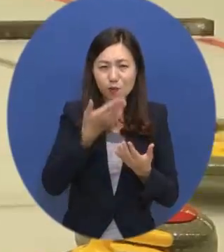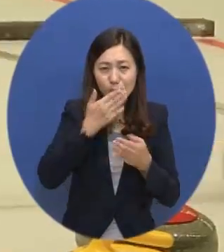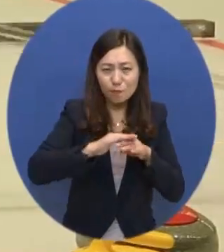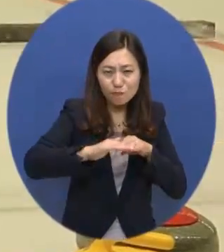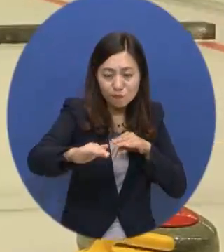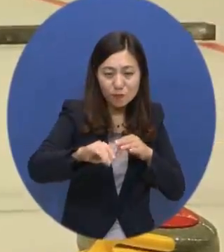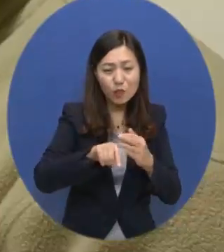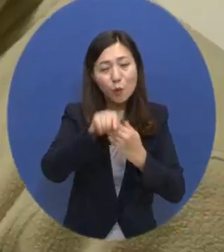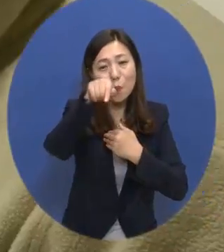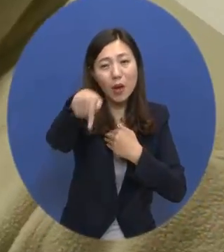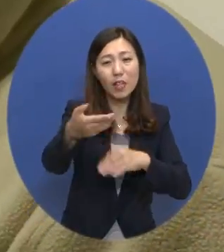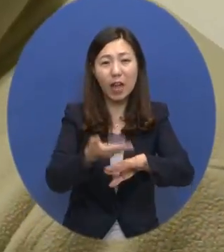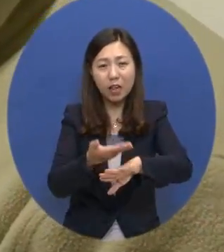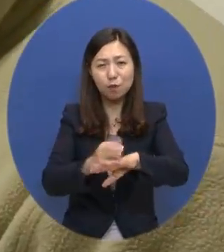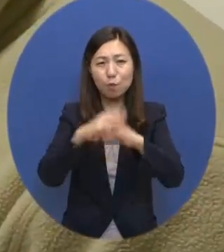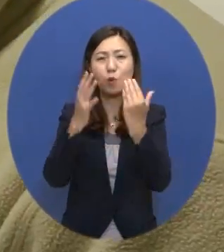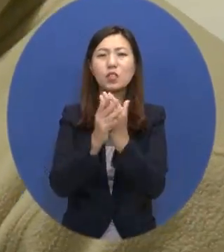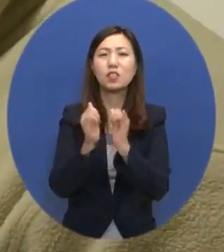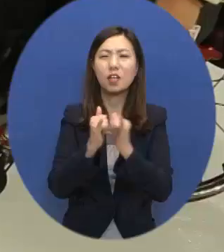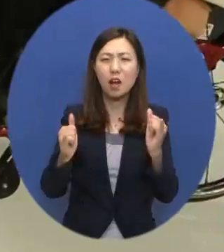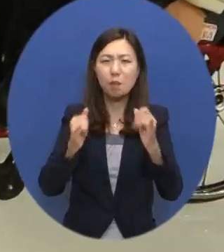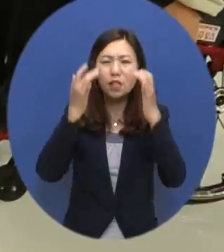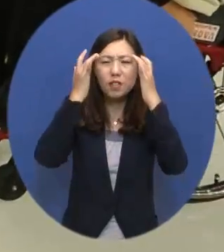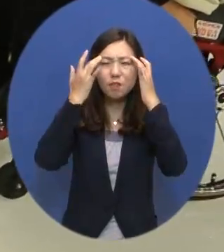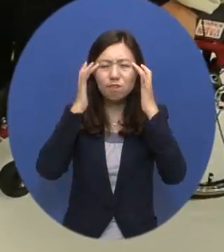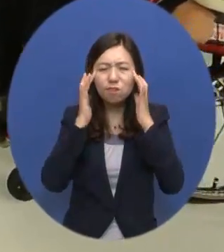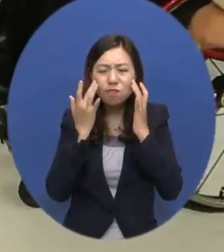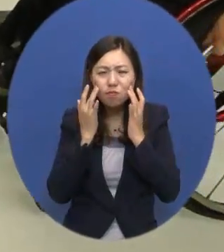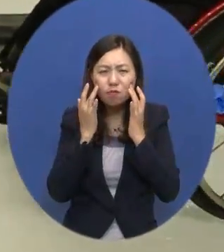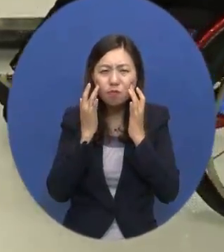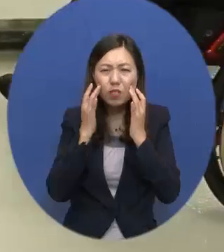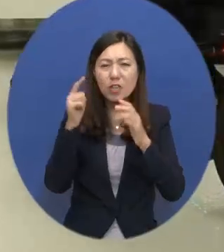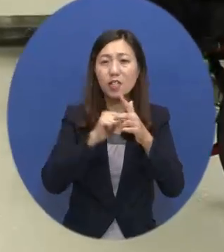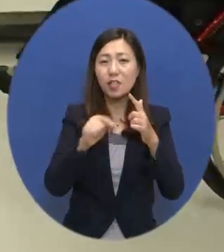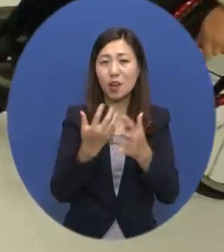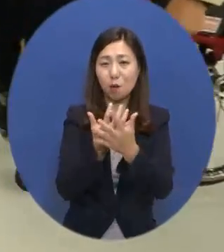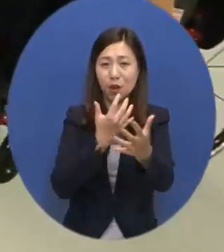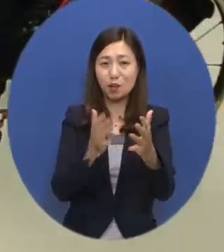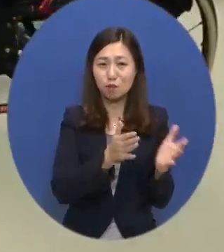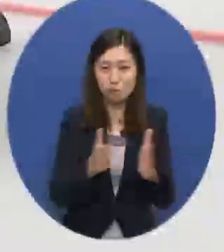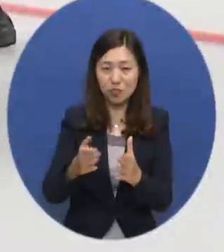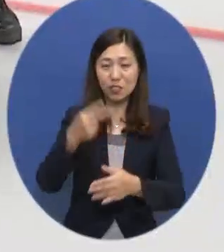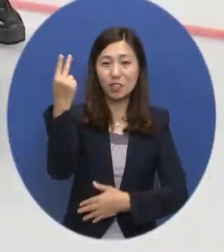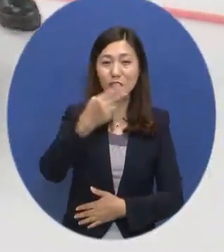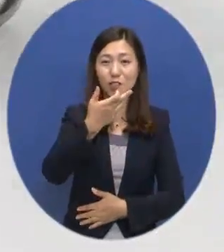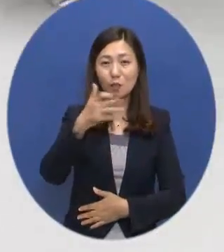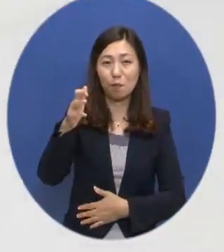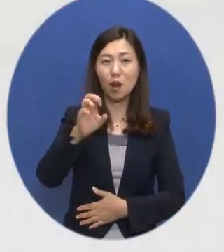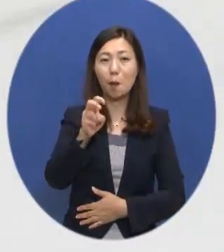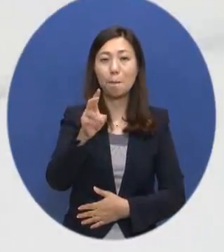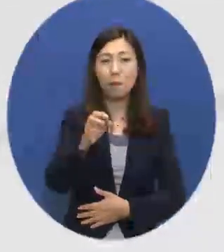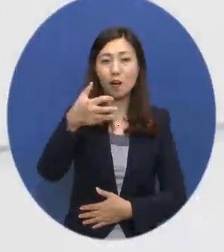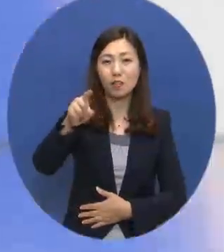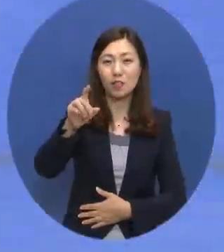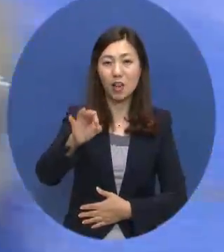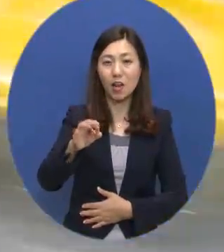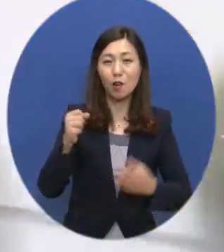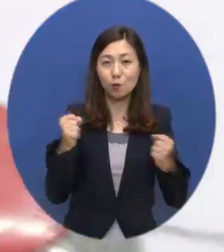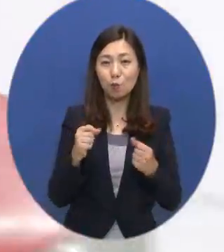빙상 밖에 모든 이들이 구슬땀을 흘리며 대회를 준비하고 있는 2018 평창 동계